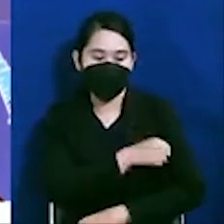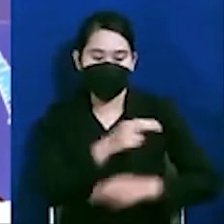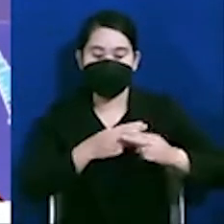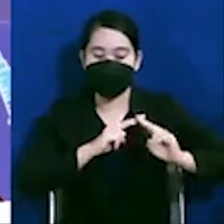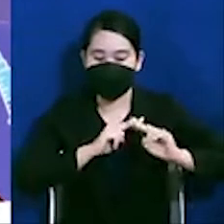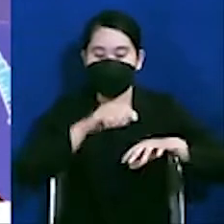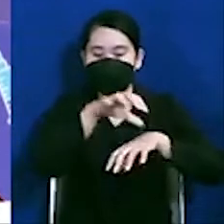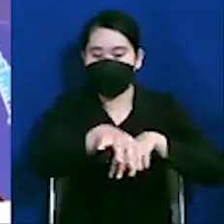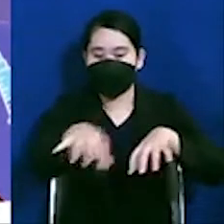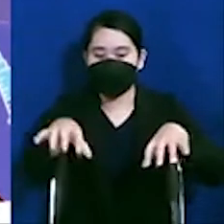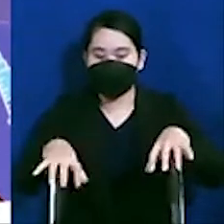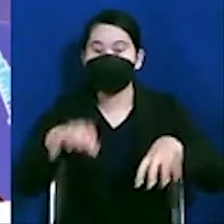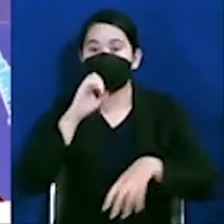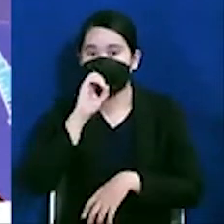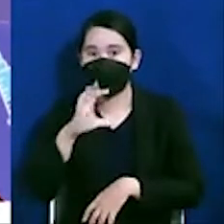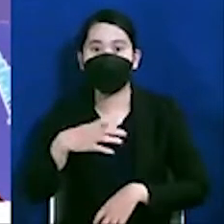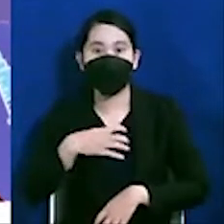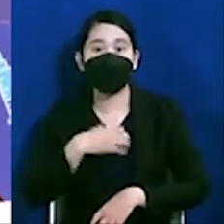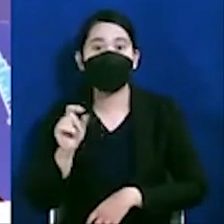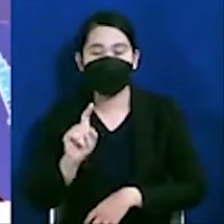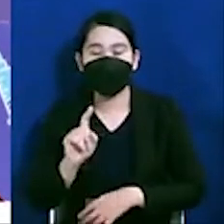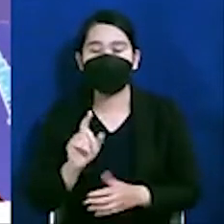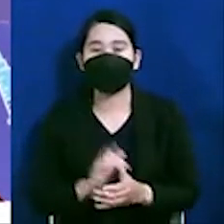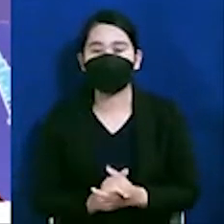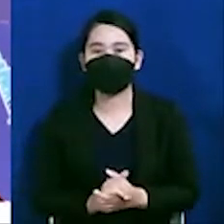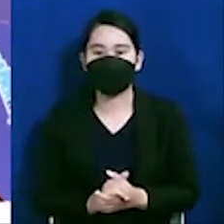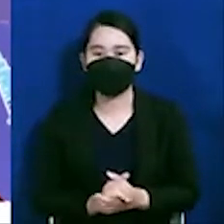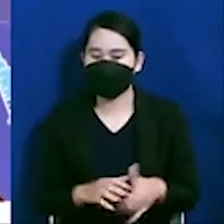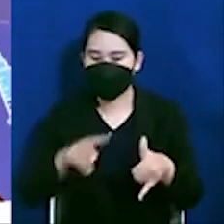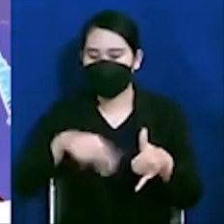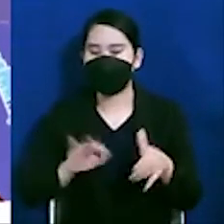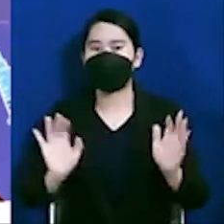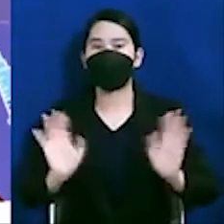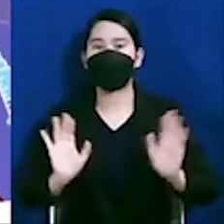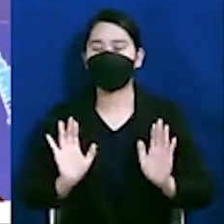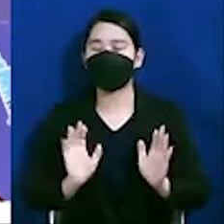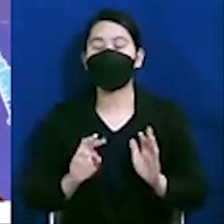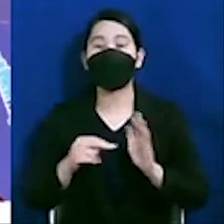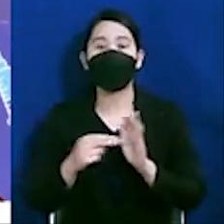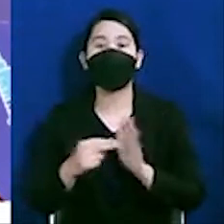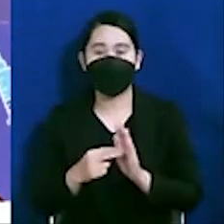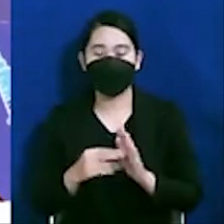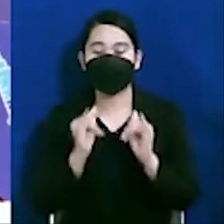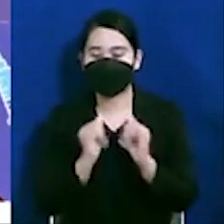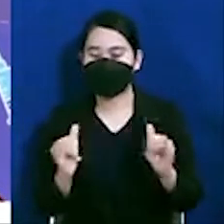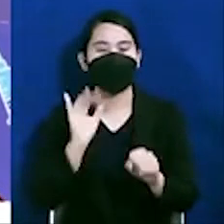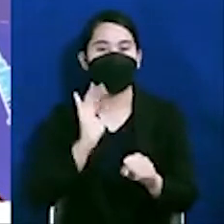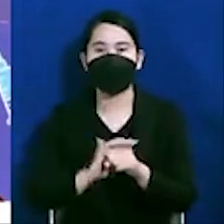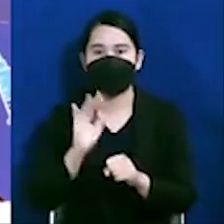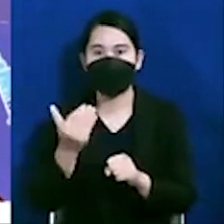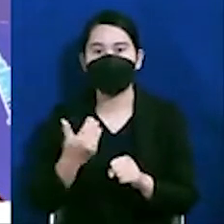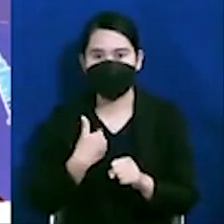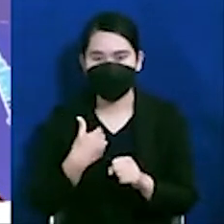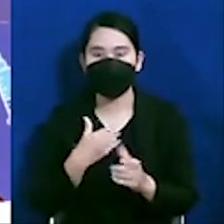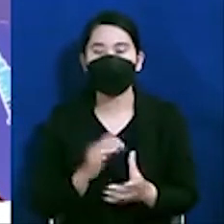ปัดตอนนี้มีเรื่องของประเด็นข่าวนี้เรื่องการที่ไม่ตรวจเพราะว่าเตียงเต็มเลยต่างๆนะครับเจริญมากเล่นตอนนี้ก็